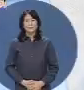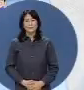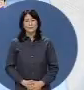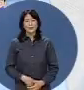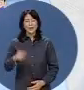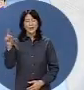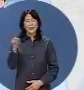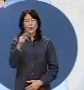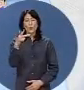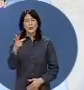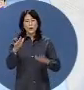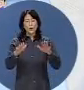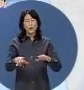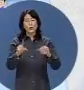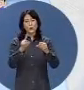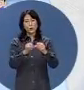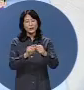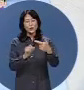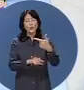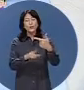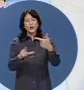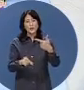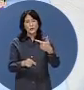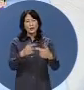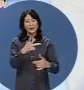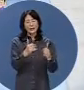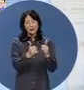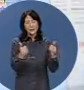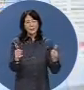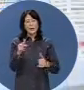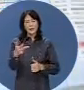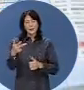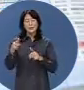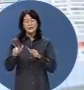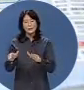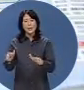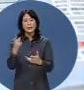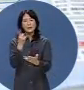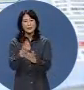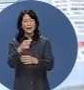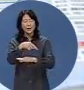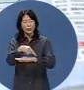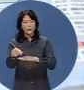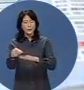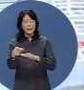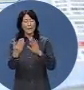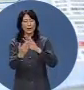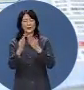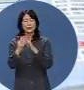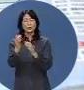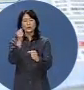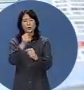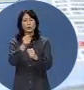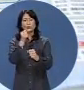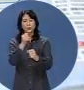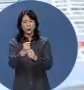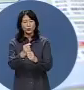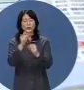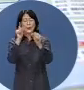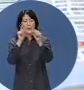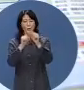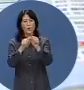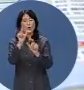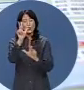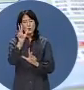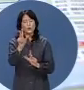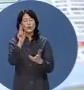生駒市では今年6月に市民が市政に参画してより良いまちづくりをしていくための基本的なル